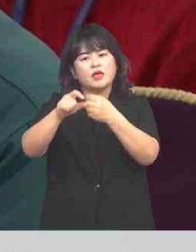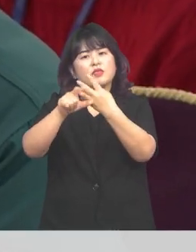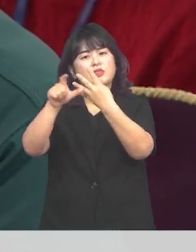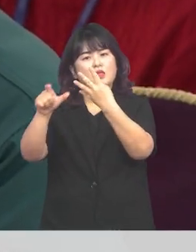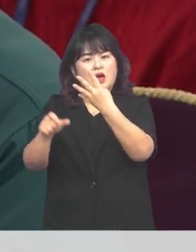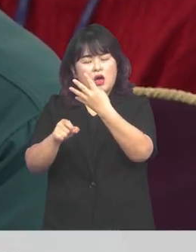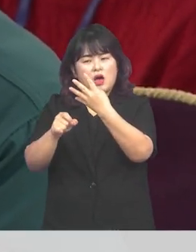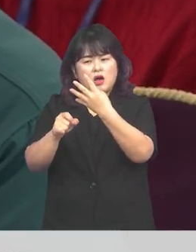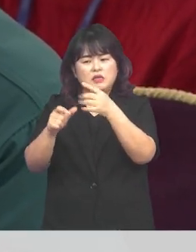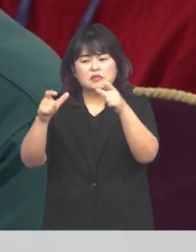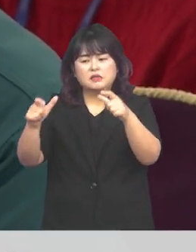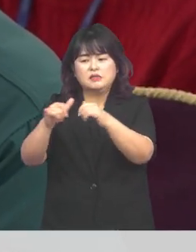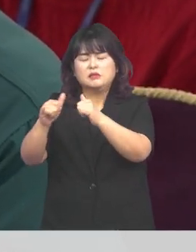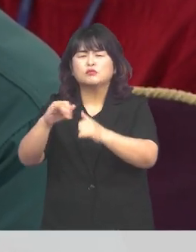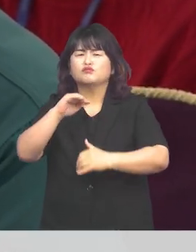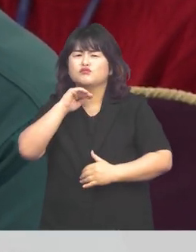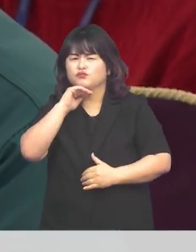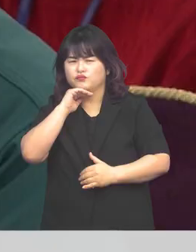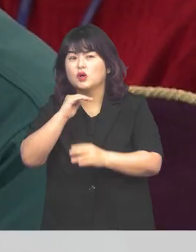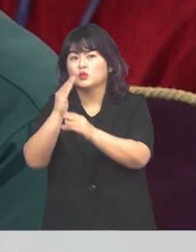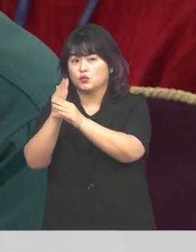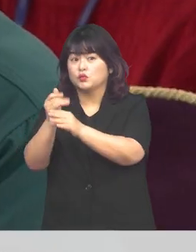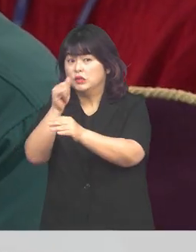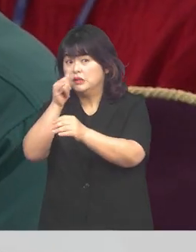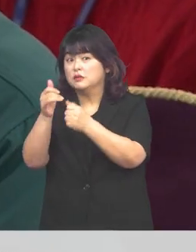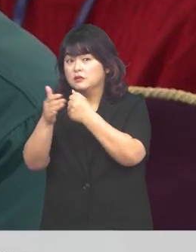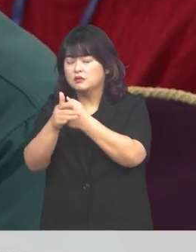4월에 시민들께서 많이 기다리고 계시니까